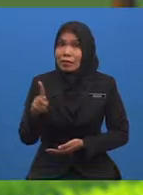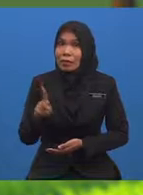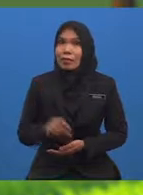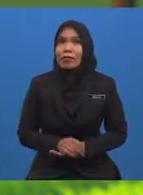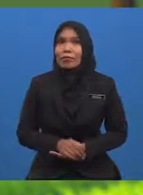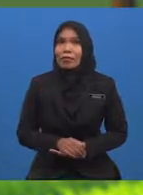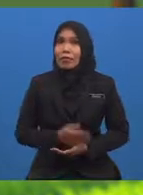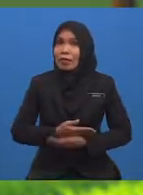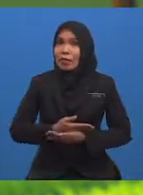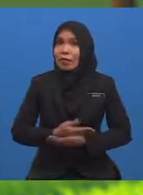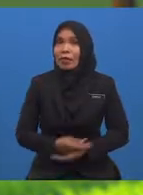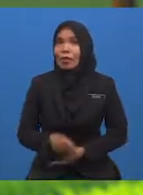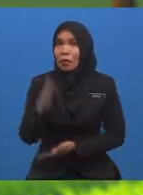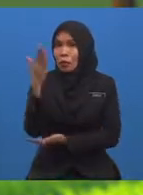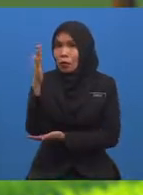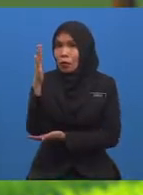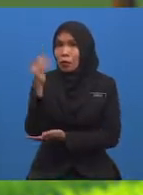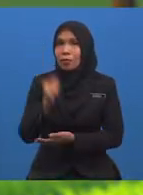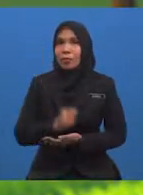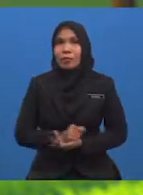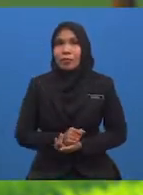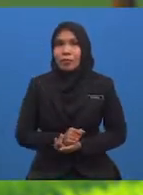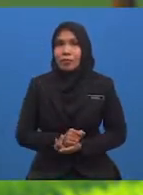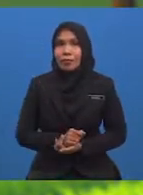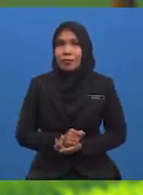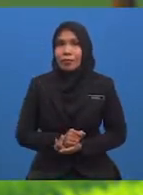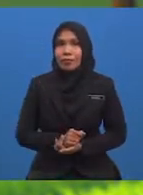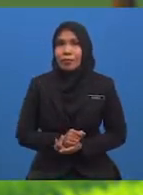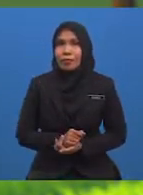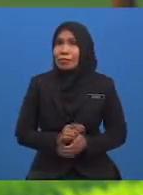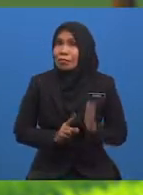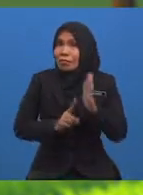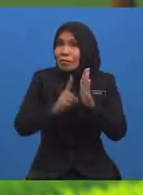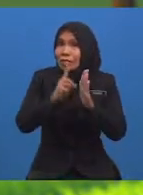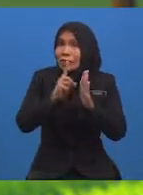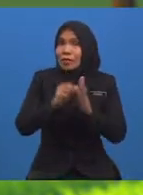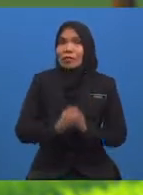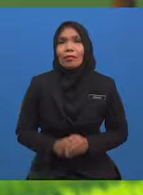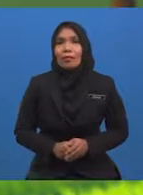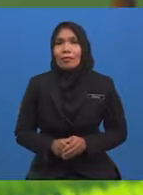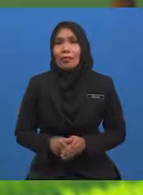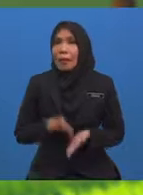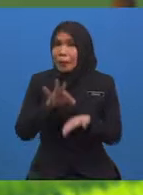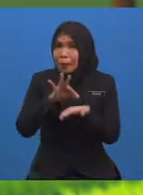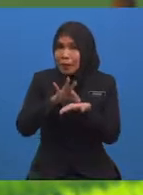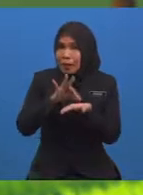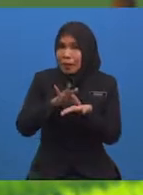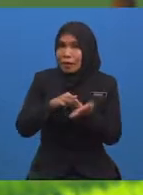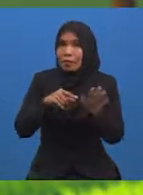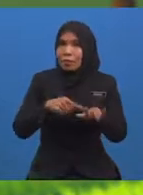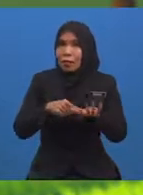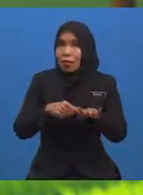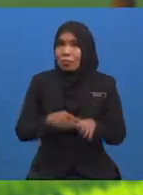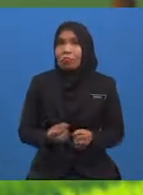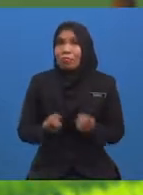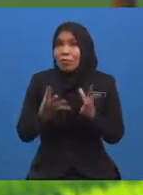Cuba murid-murid lihat. Semakin tinggi kan? Dan bilangan daun juga semakin bertambah. Ini